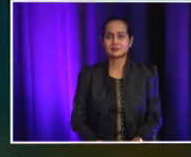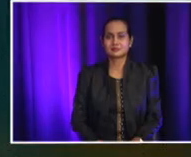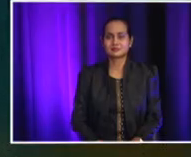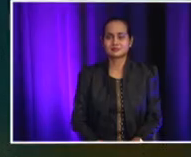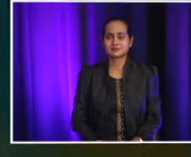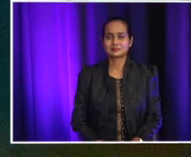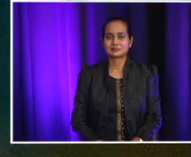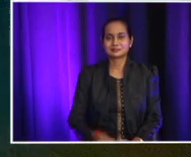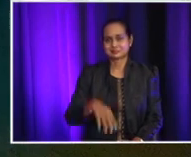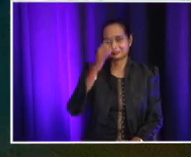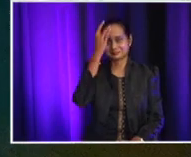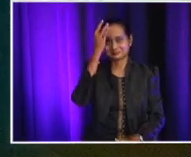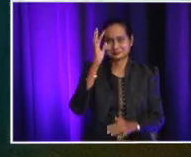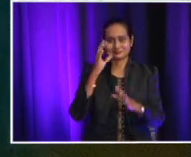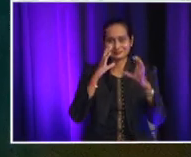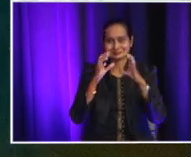kita buatkan